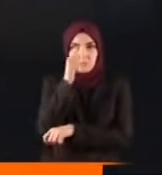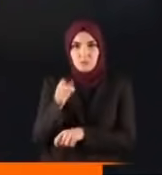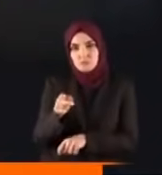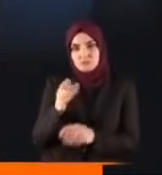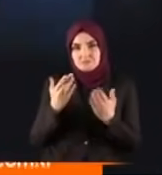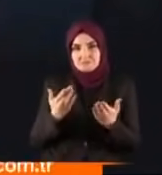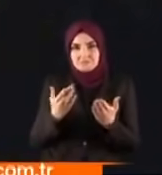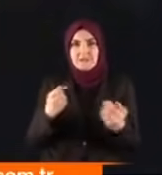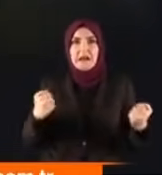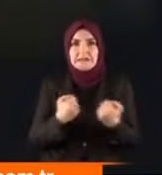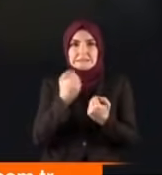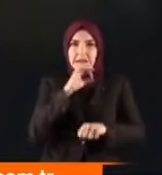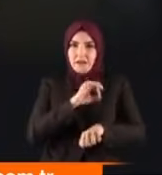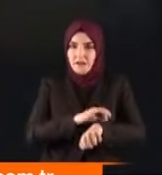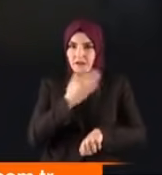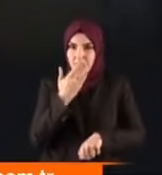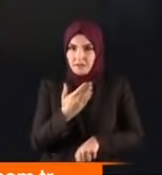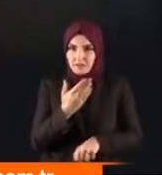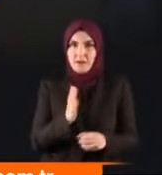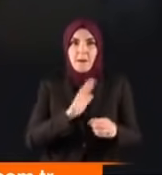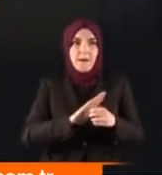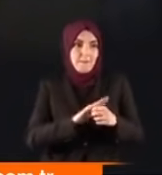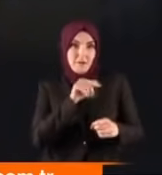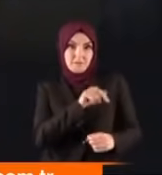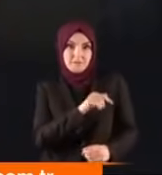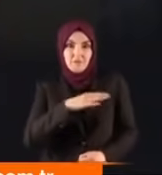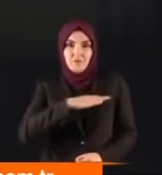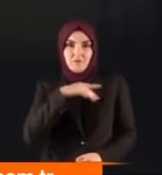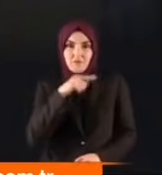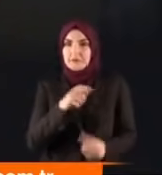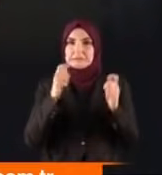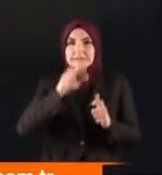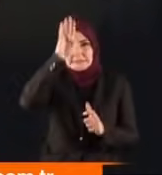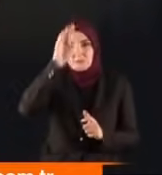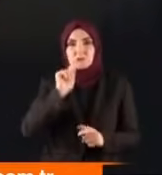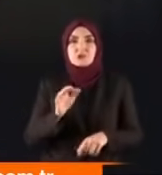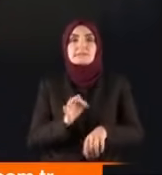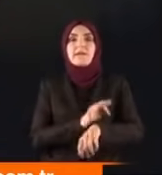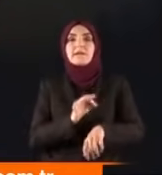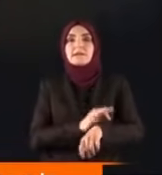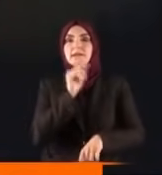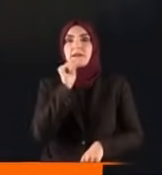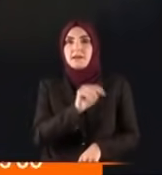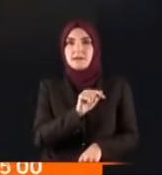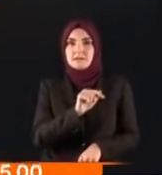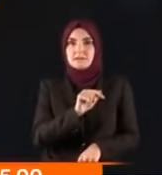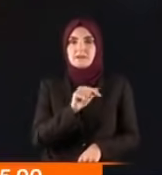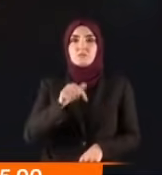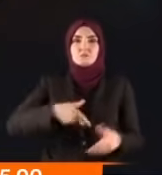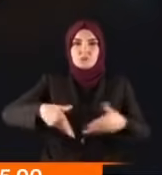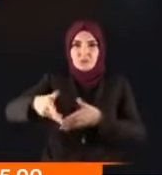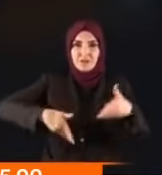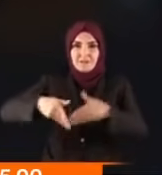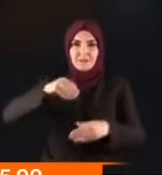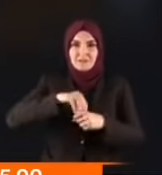başrolde o kapaklardan biri var. Yer İstanbul Sarıyer. İlçedeki Muhtar Caddesi'nde birçok mazgal kırık dökük. Yol açtığı kaza